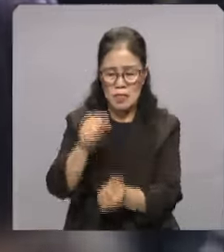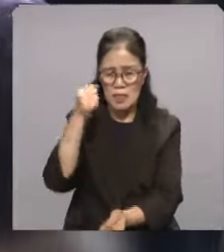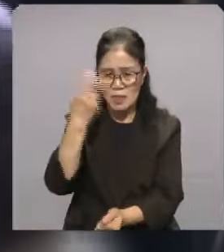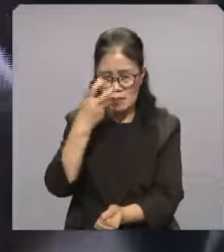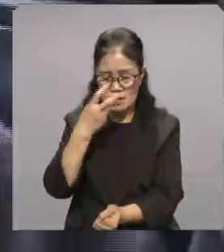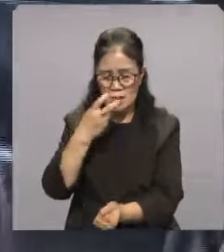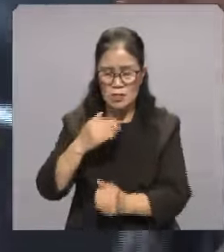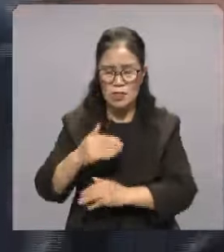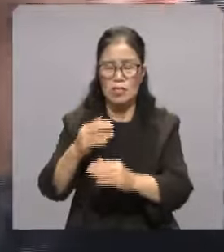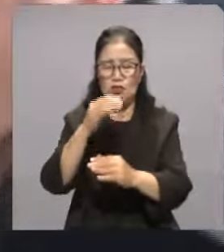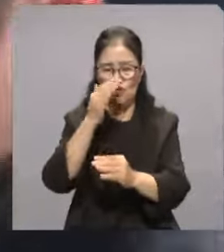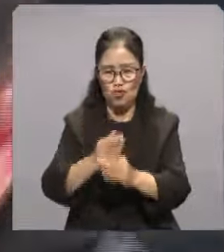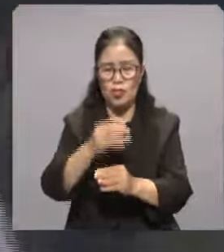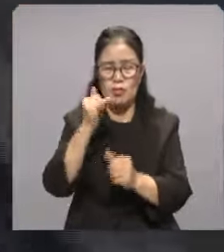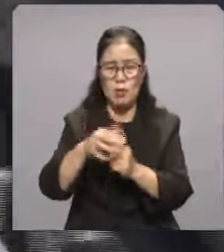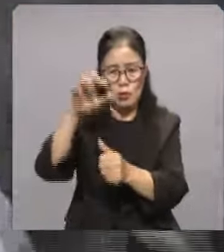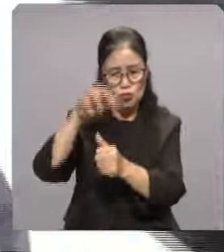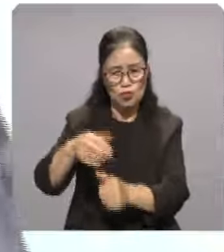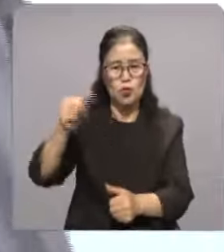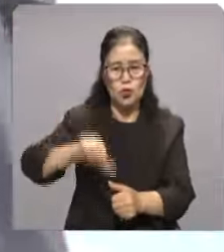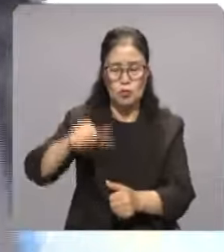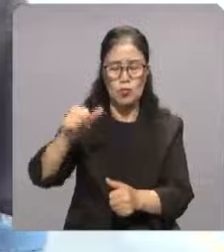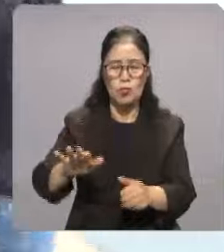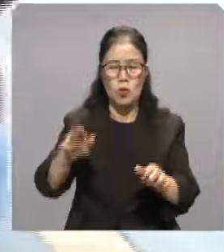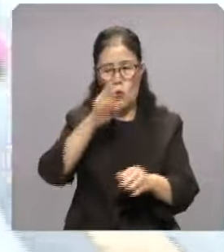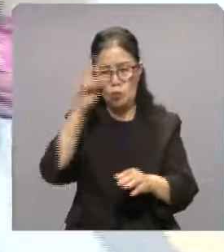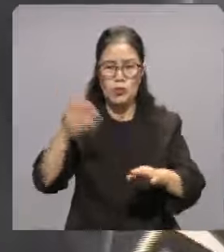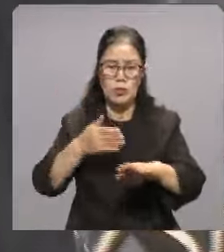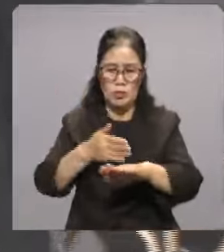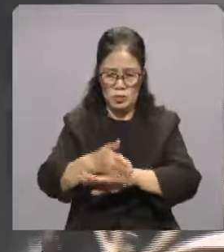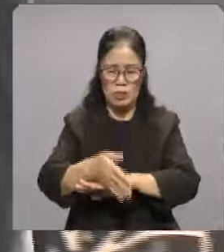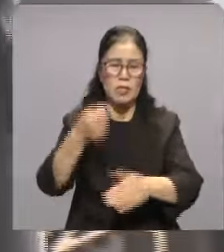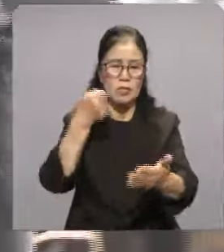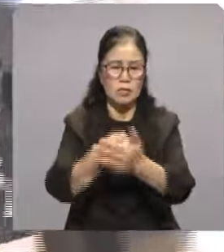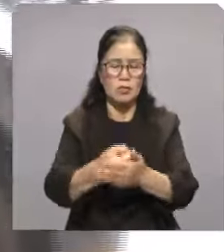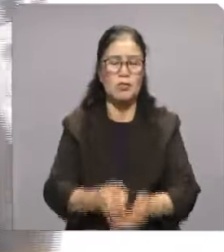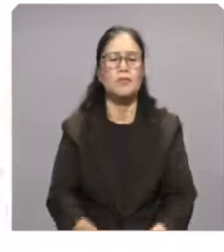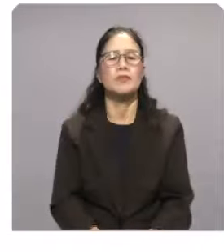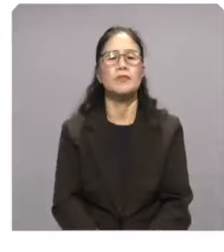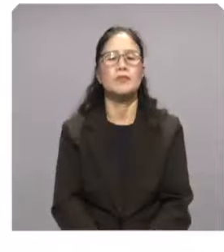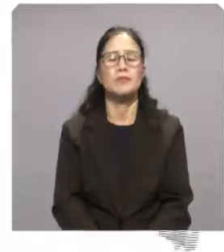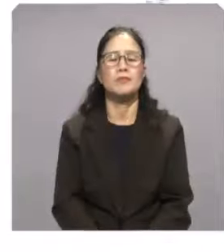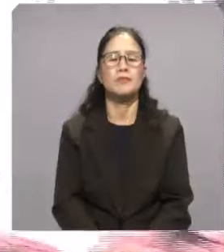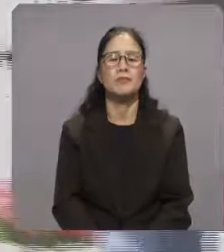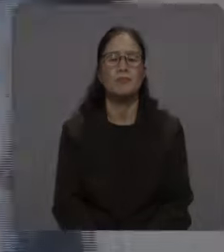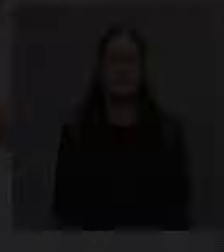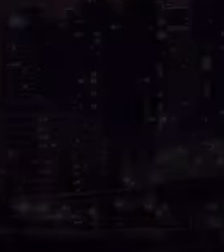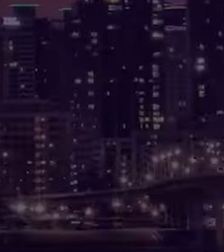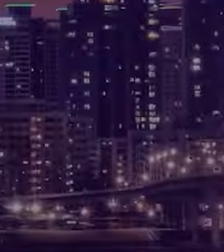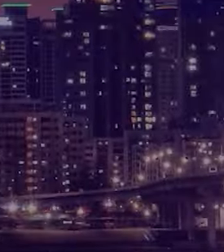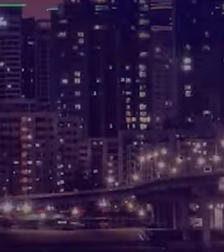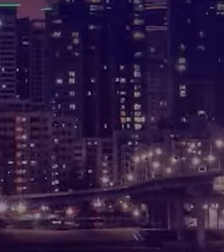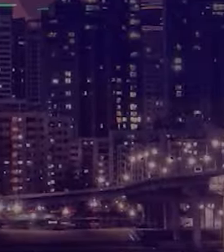있어 A씨의 구속 여부는 오후 늦게 결정됩니다. OBS 뉴스 이정현입니다.